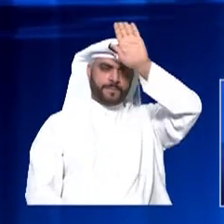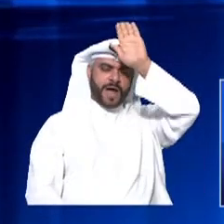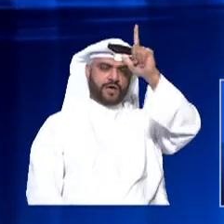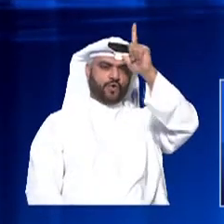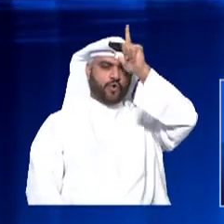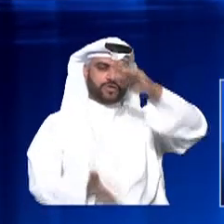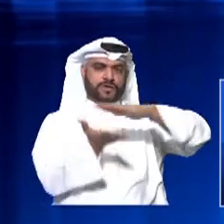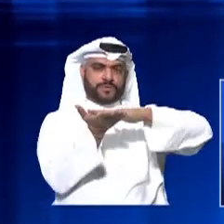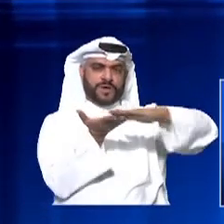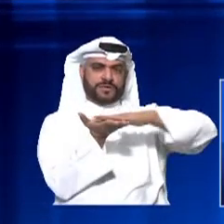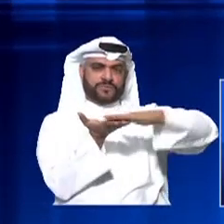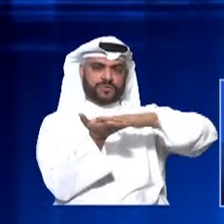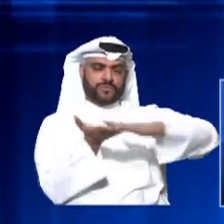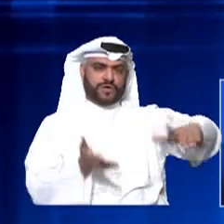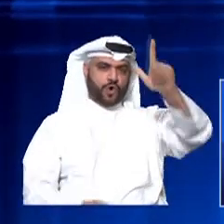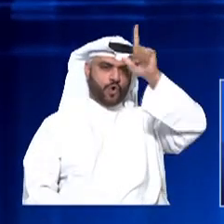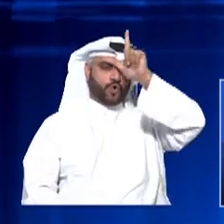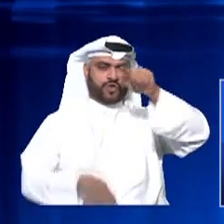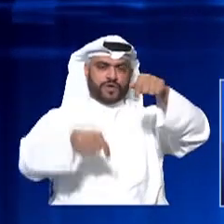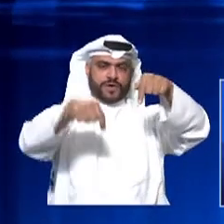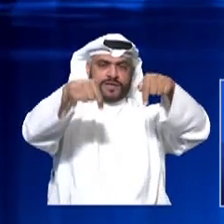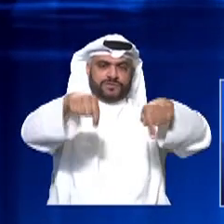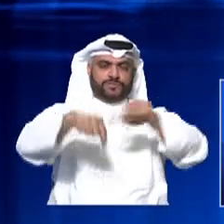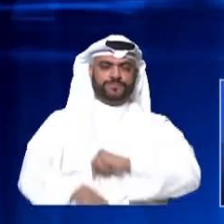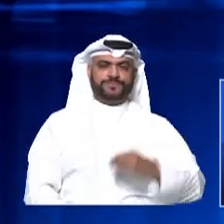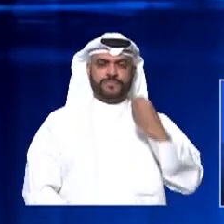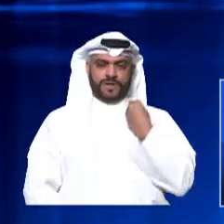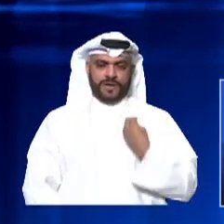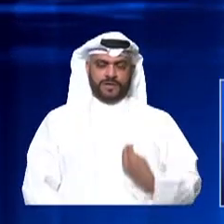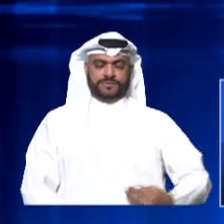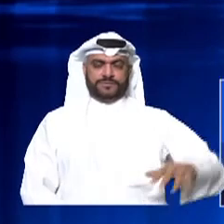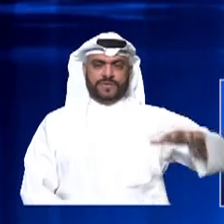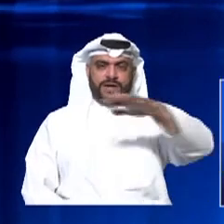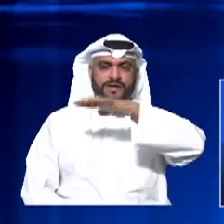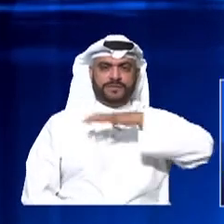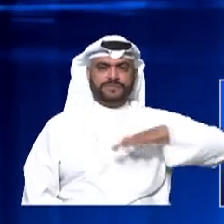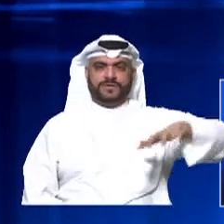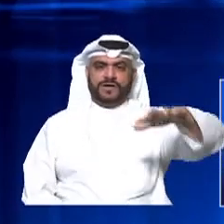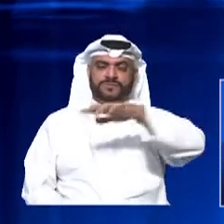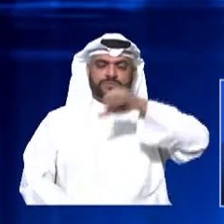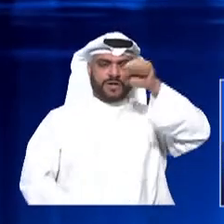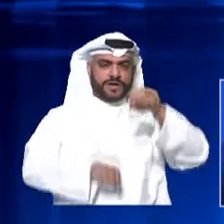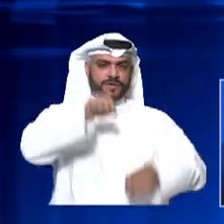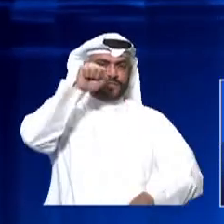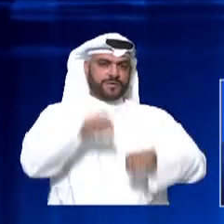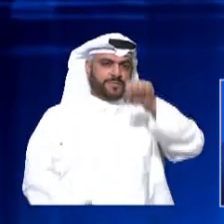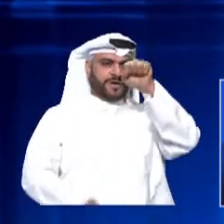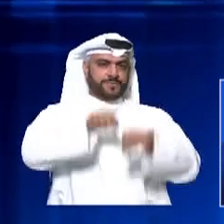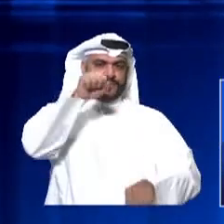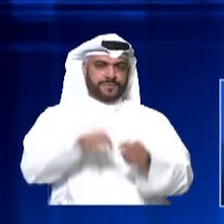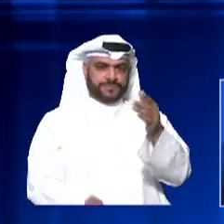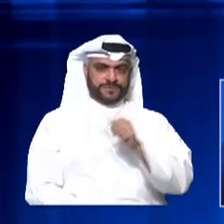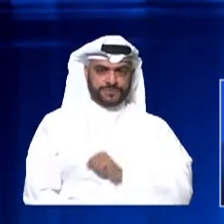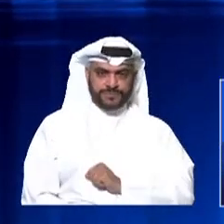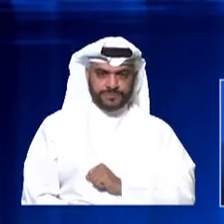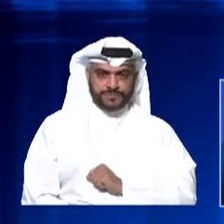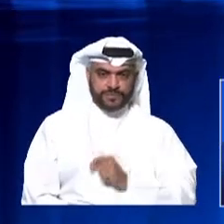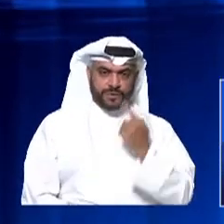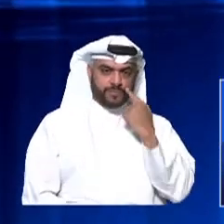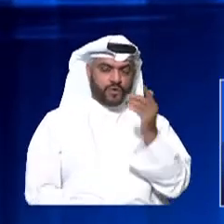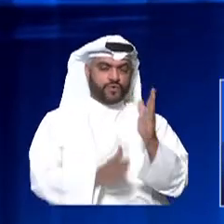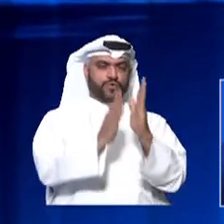أخيه صاحب الجلالة الهاشمية الملك عبد الله الثاني ابن الحسين ملك المملكة الأردنية الهاشمية